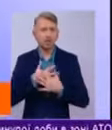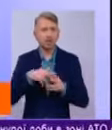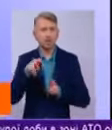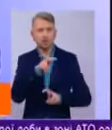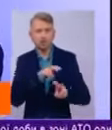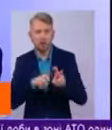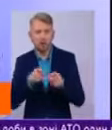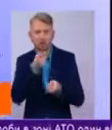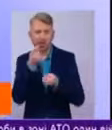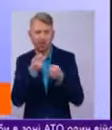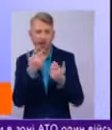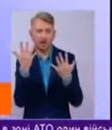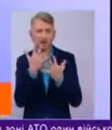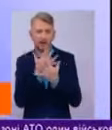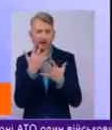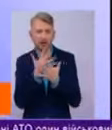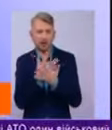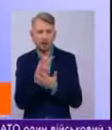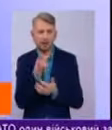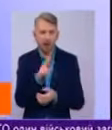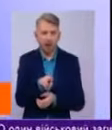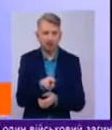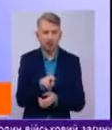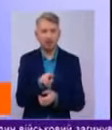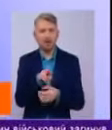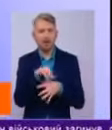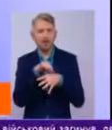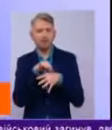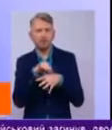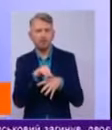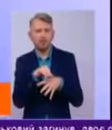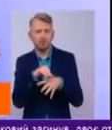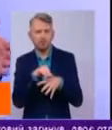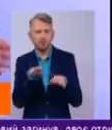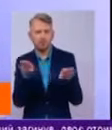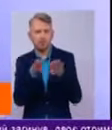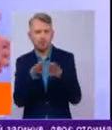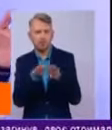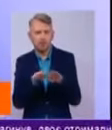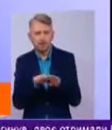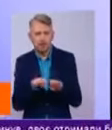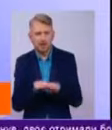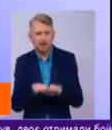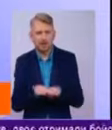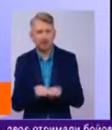і кіноляпи, і проводити паралелі між,